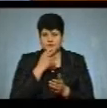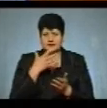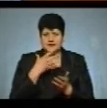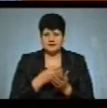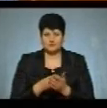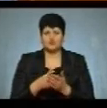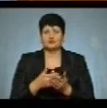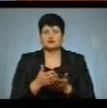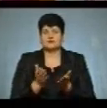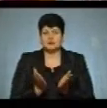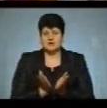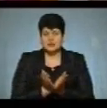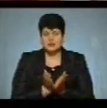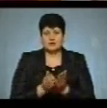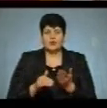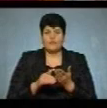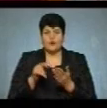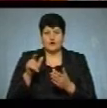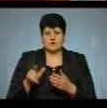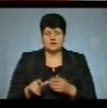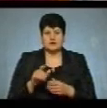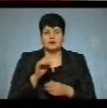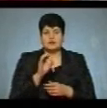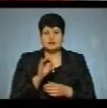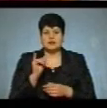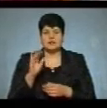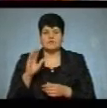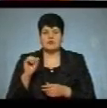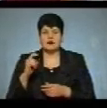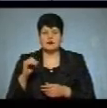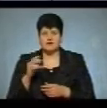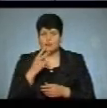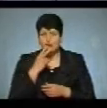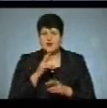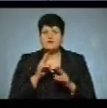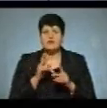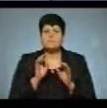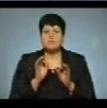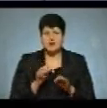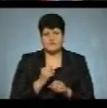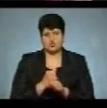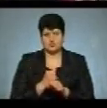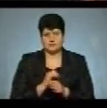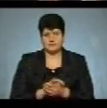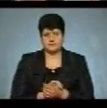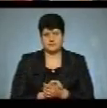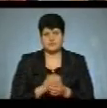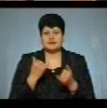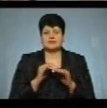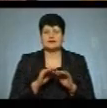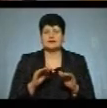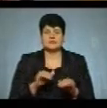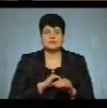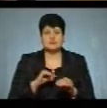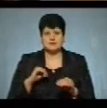тарілки. Волонтер проєкту «Мама трьох дітей» Оксана Івахів показує їм, як правильно це зробити. Зараз дітки